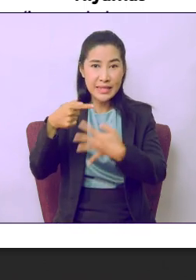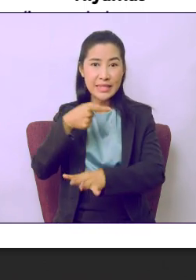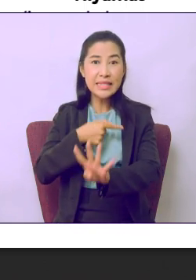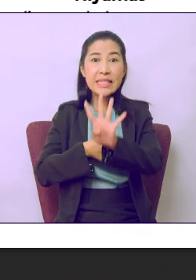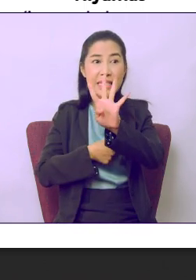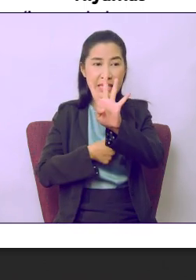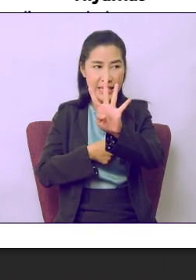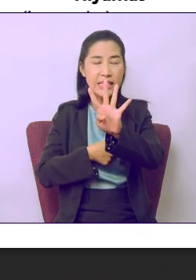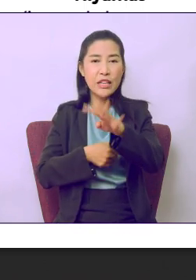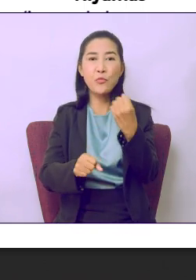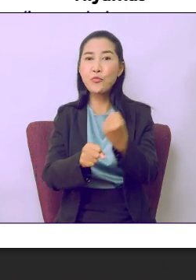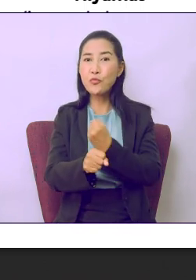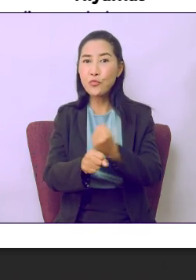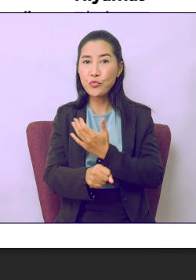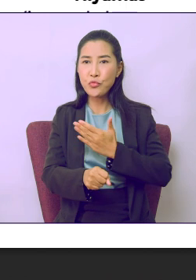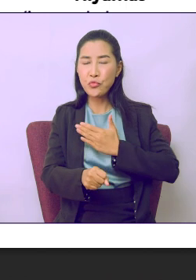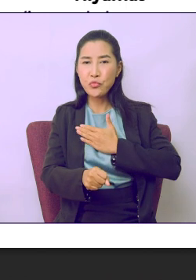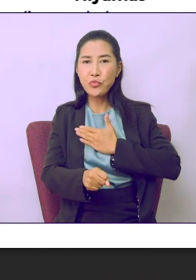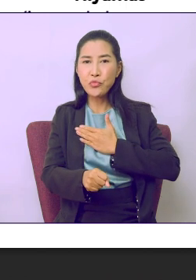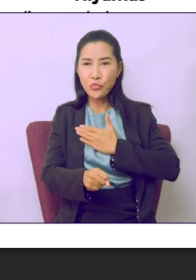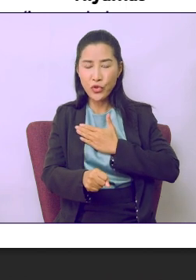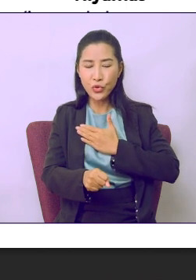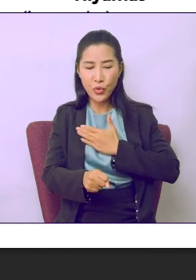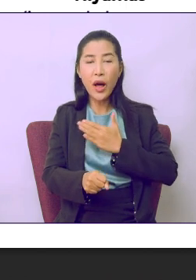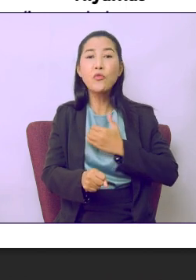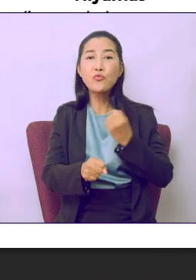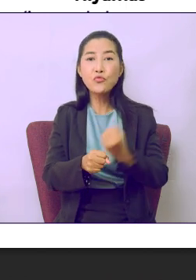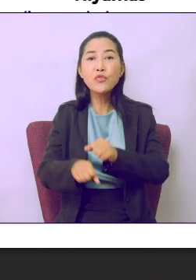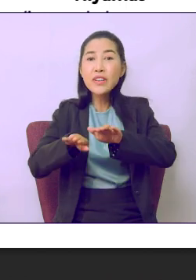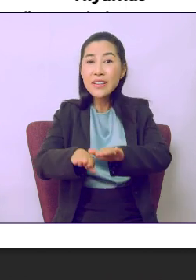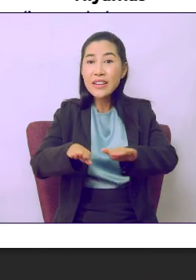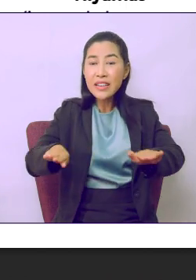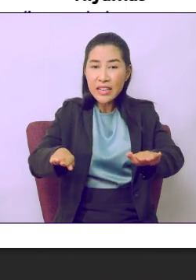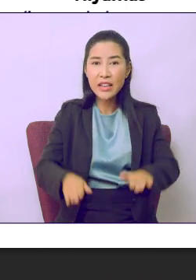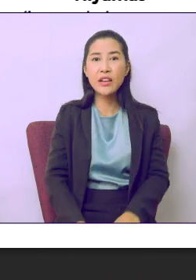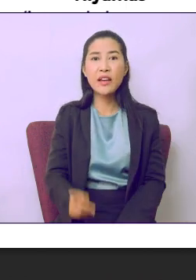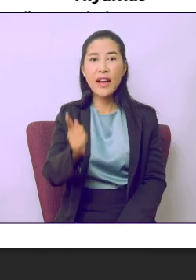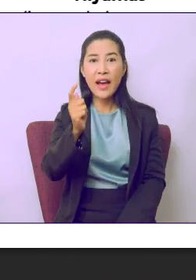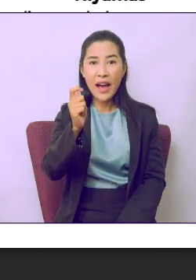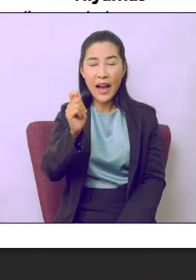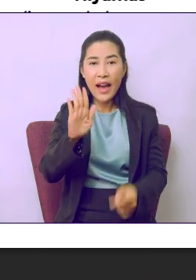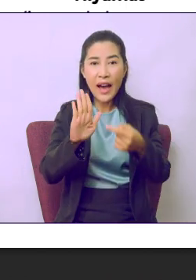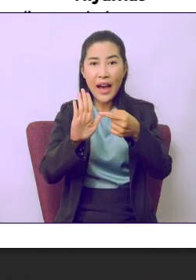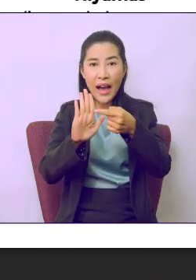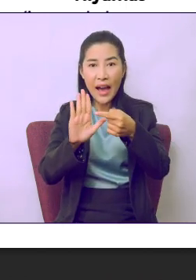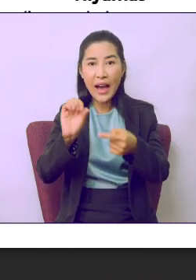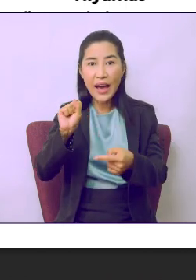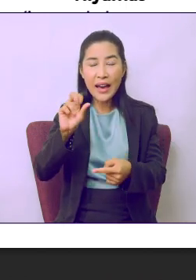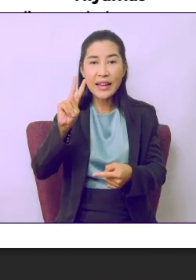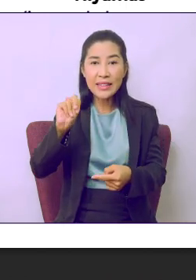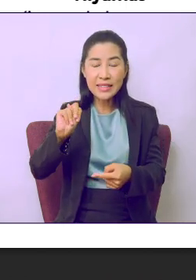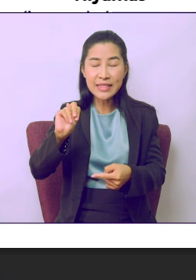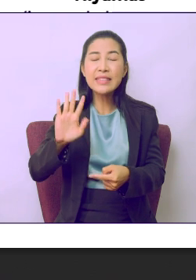ครับน้องๆนะครับหรือตัวเราเองเนาะก็แค่นี้ก็เพียงพอแล้วนะครับก็จะมีอาสนะเนาะท่าทางปาณะ breeding